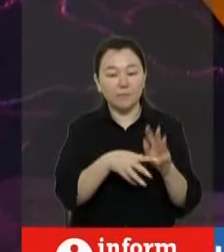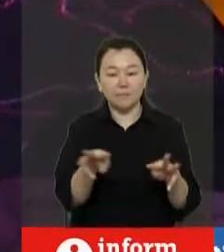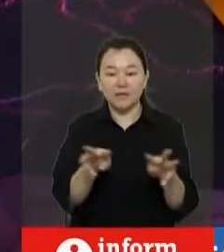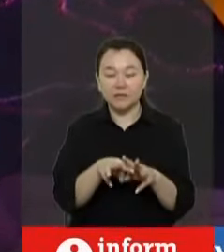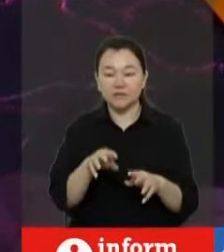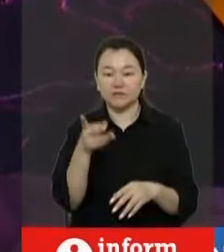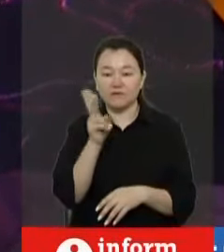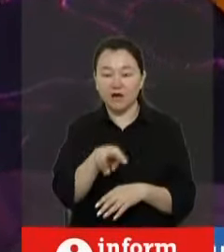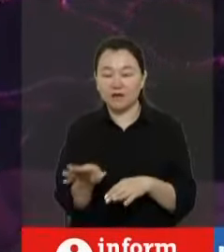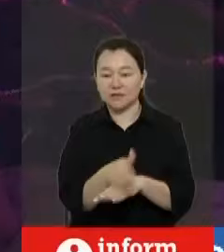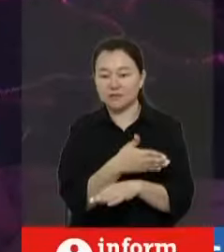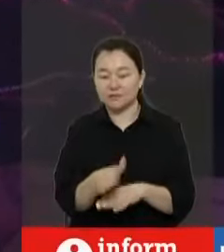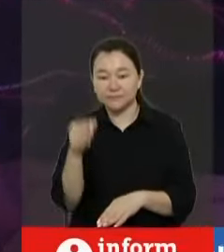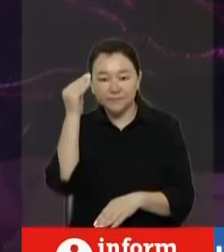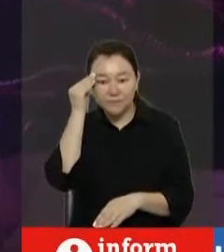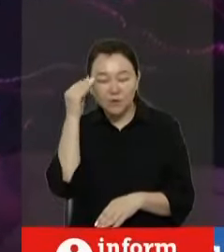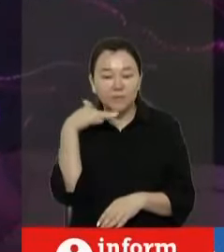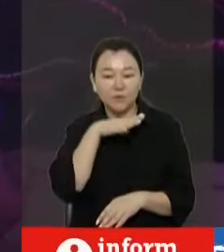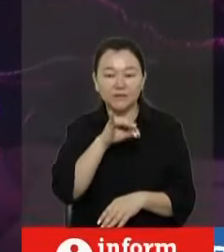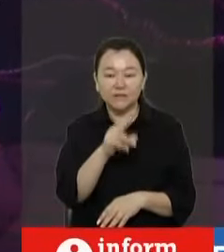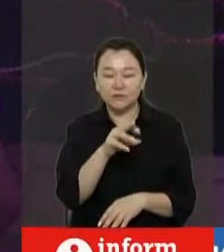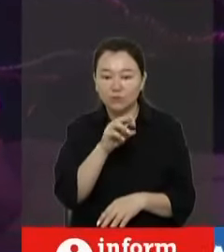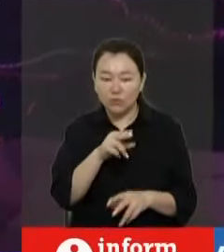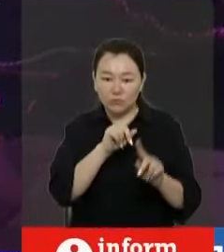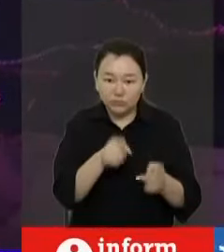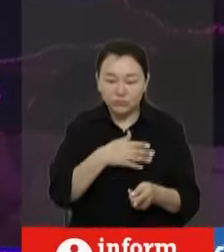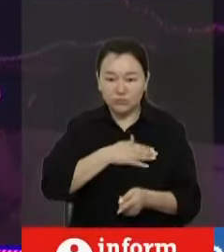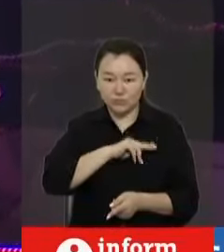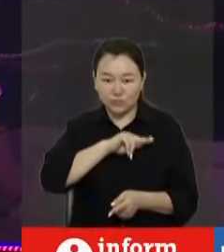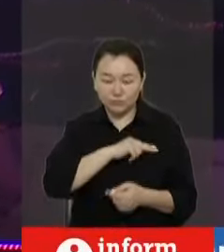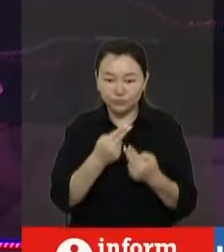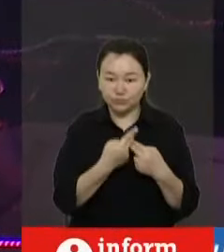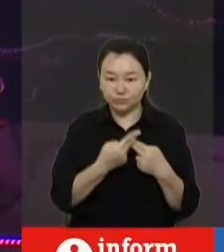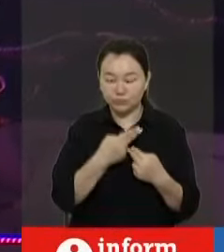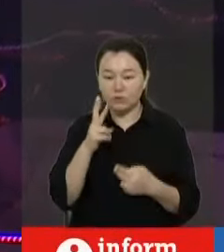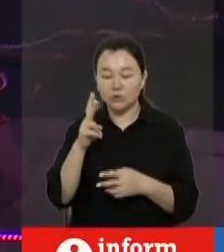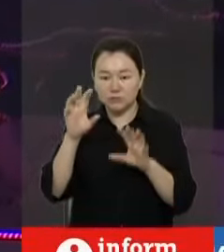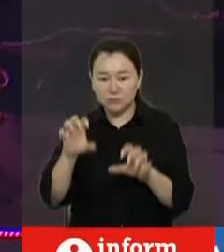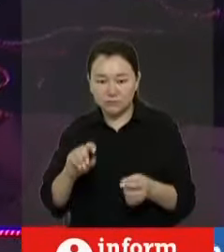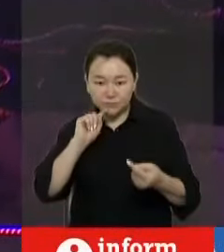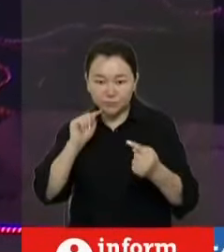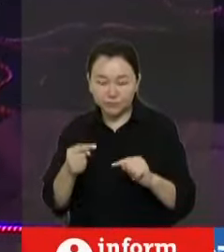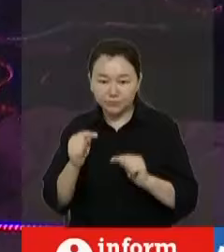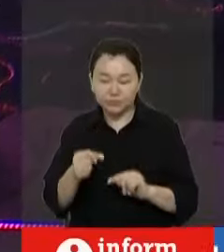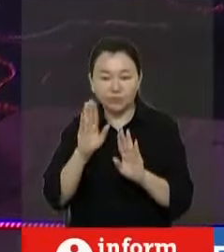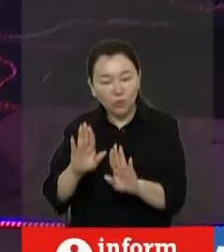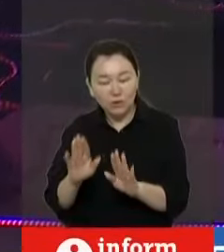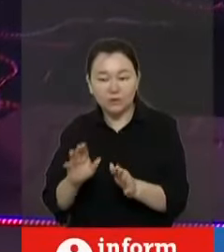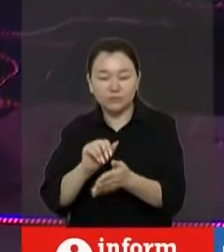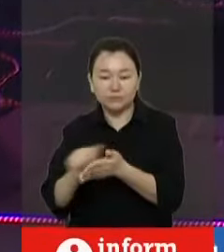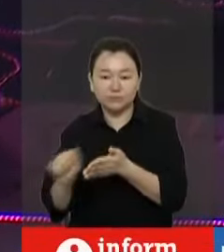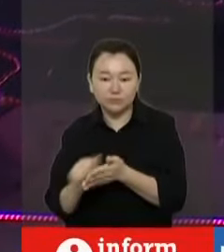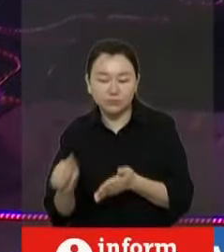пікірі екіге бөлінді. Көпшілік ТикТок-та шектеу жұмысымызға кедергі десе, енді бірі заңға қайшы контенттерді ғана жою керек